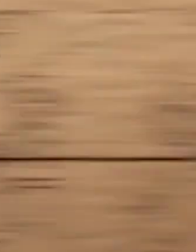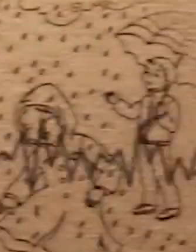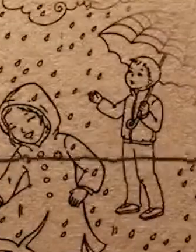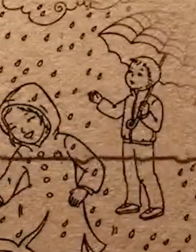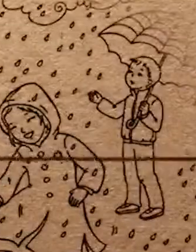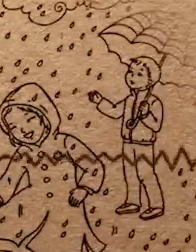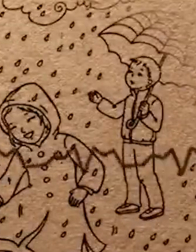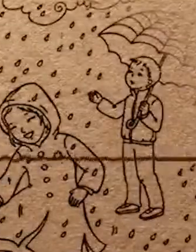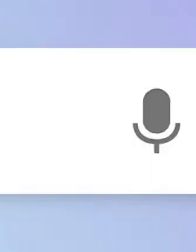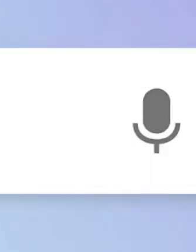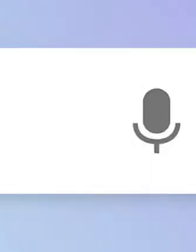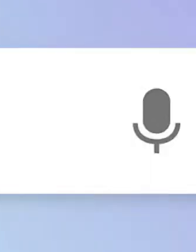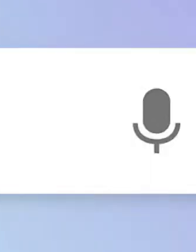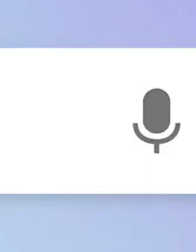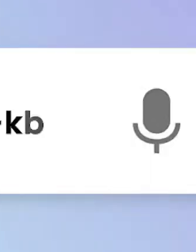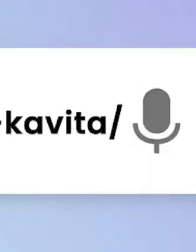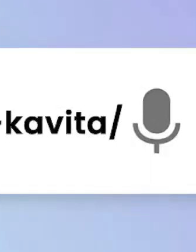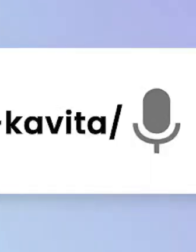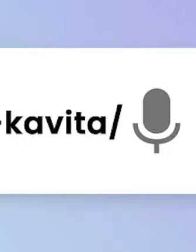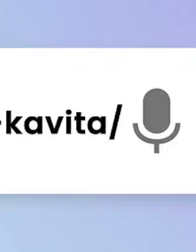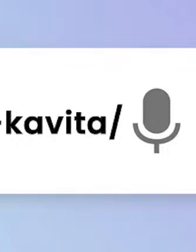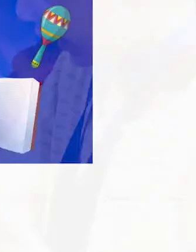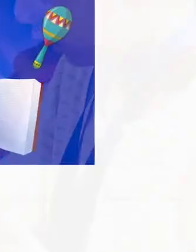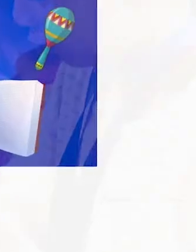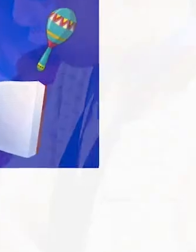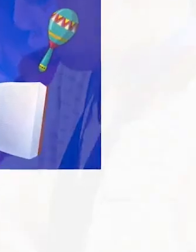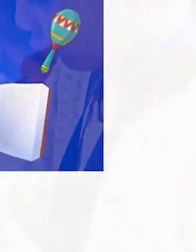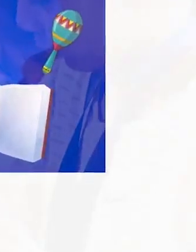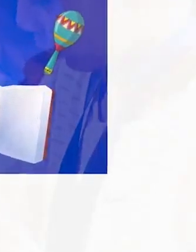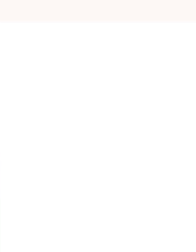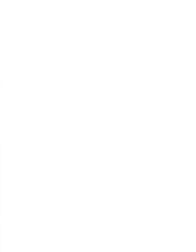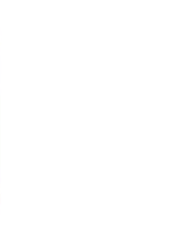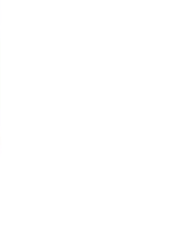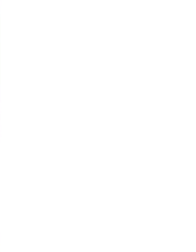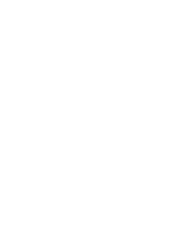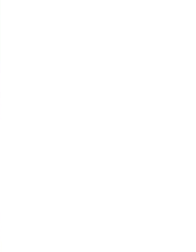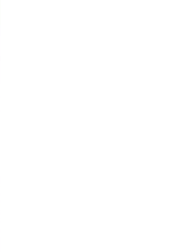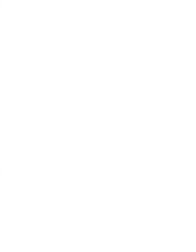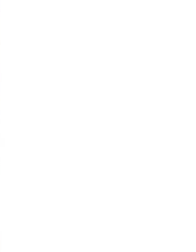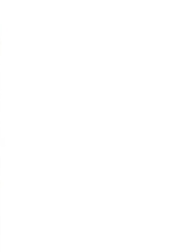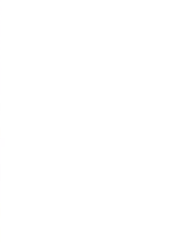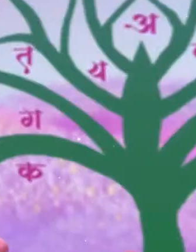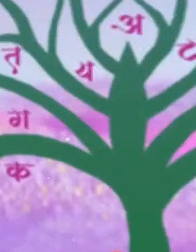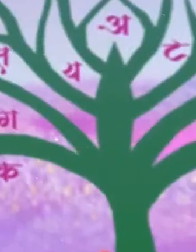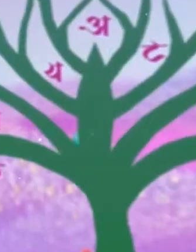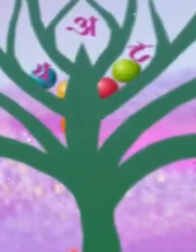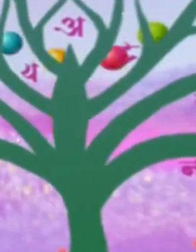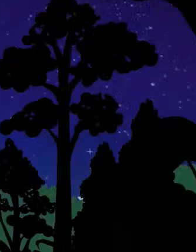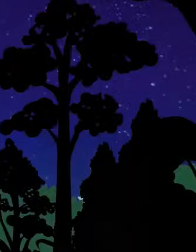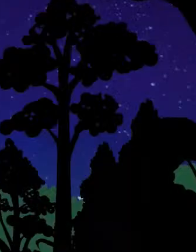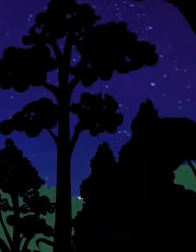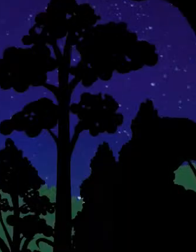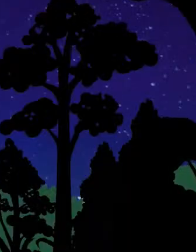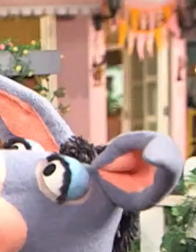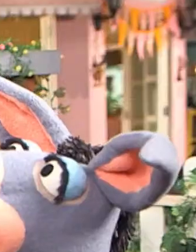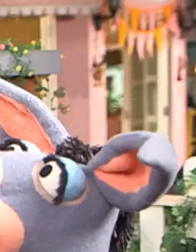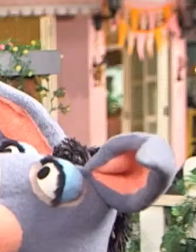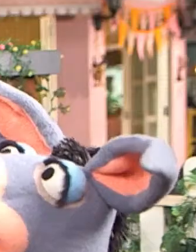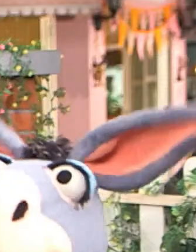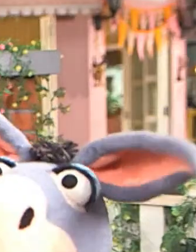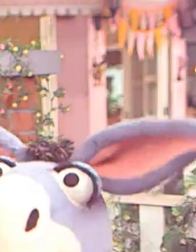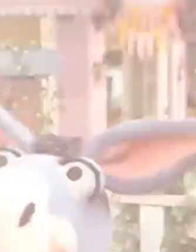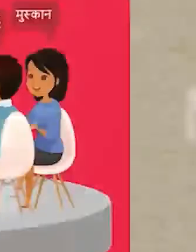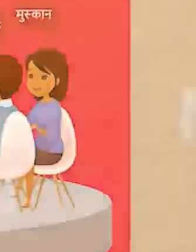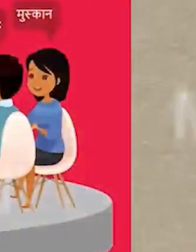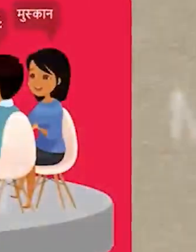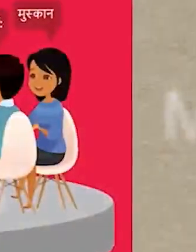और कविताएं भेजें। आप दिए गए लिंक पर अपनी रचनाएं अथवा किसी अन्य रचनाकार के गीत और कविताएं भेज